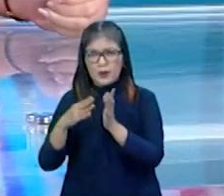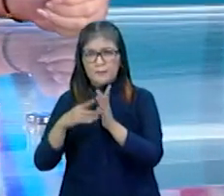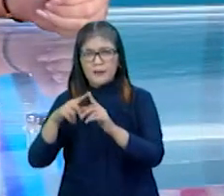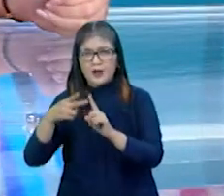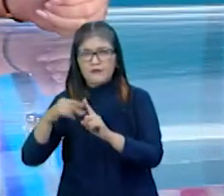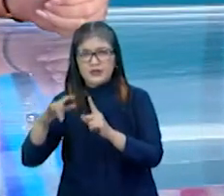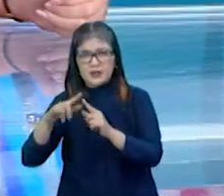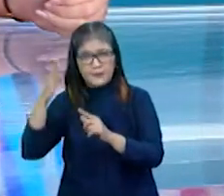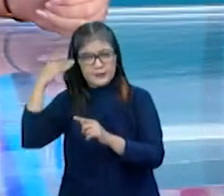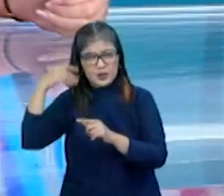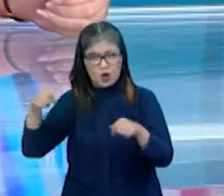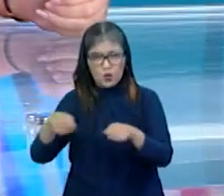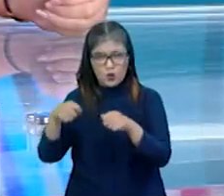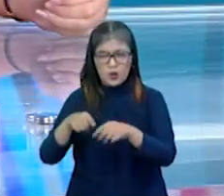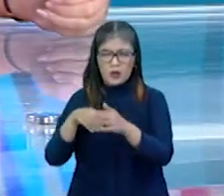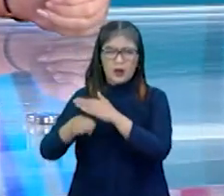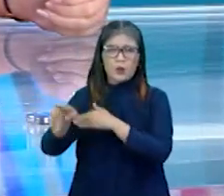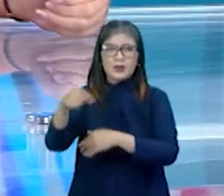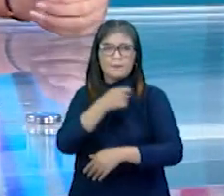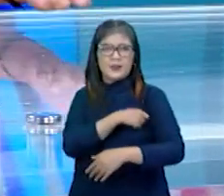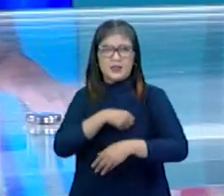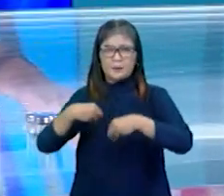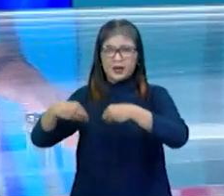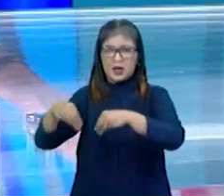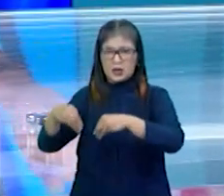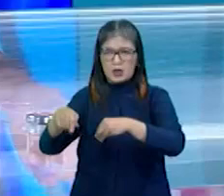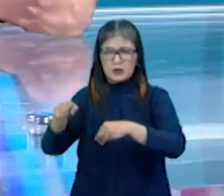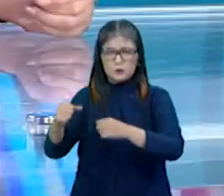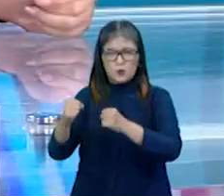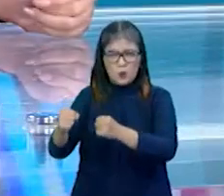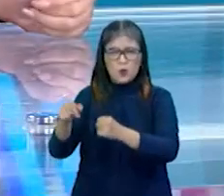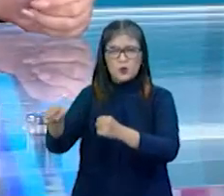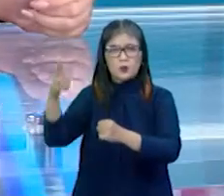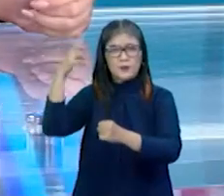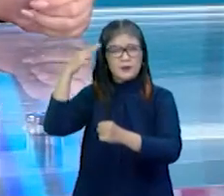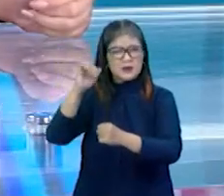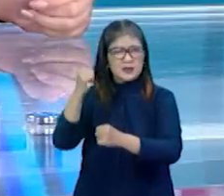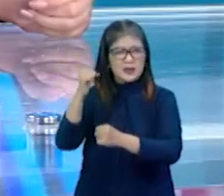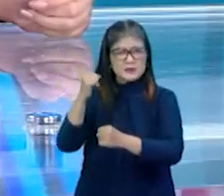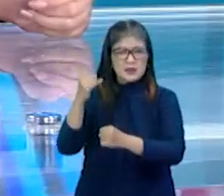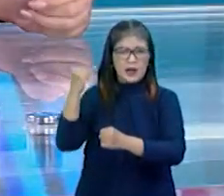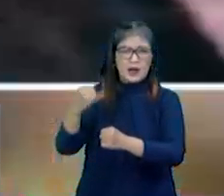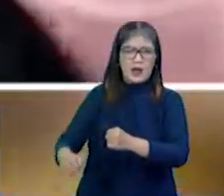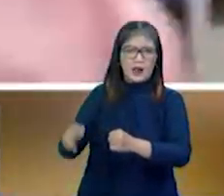ke Menteri Perdagangan yang bersikukuh pemerintah tidak bisa kalah dari mafia dan spekulan.